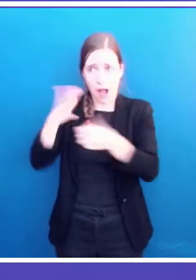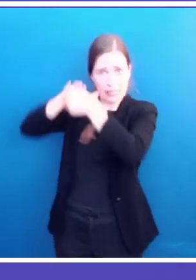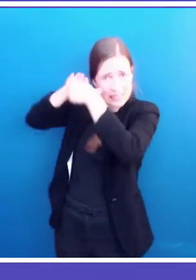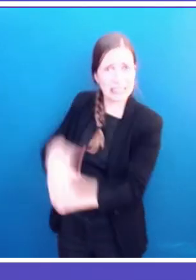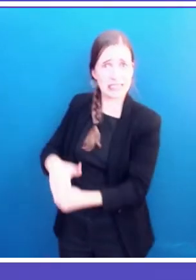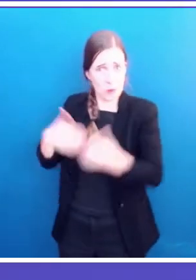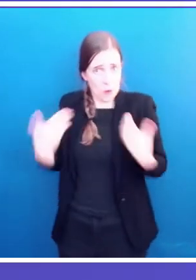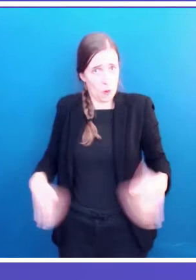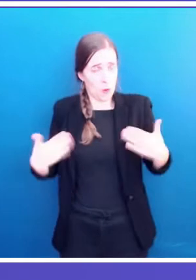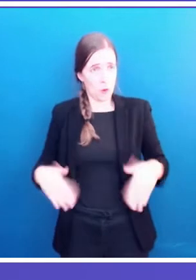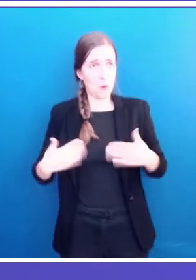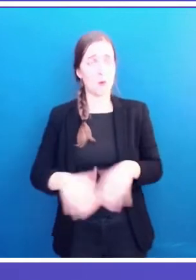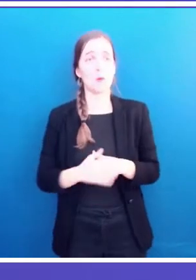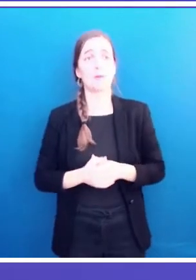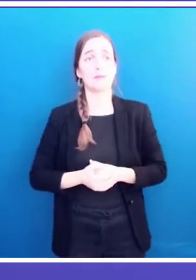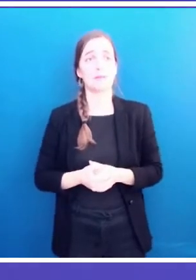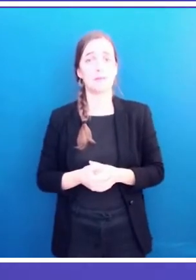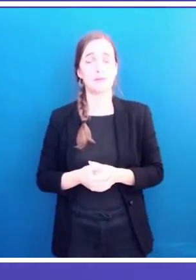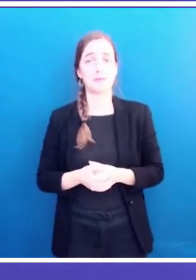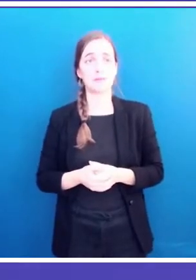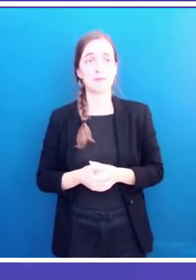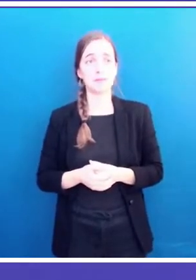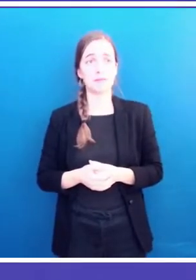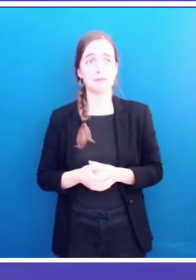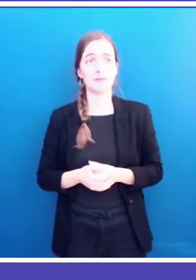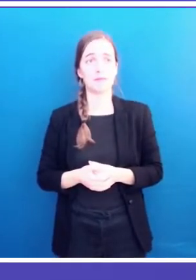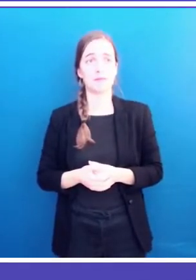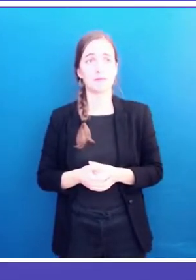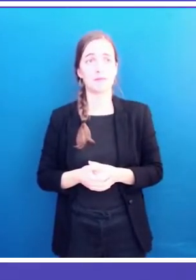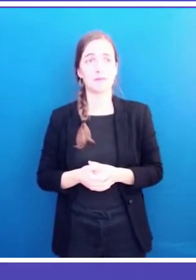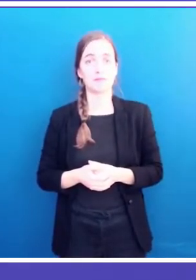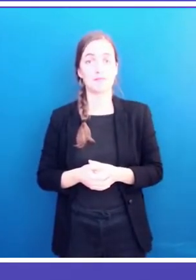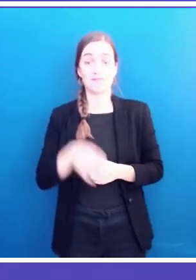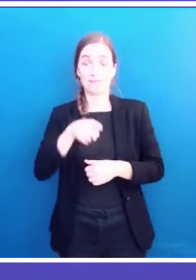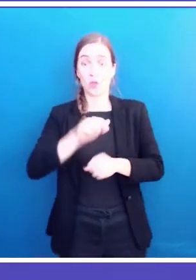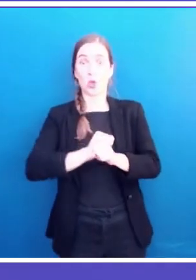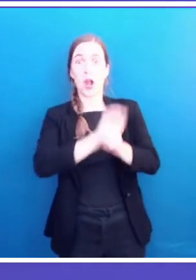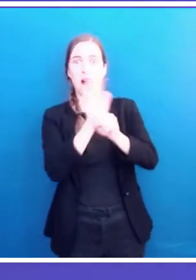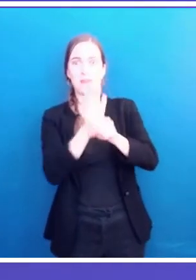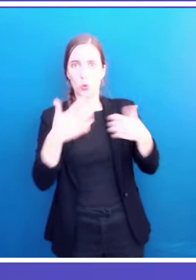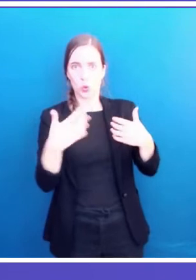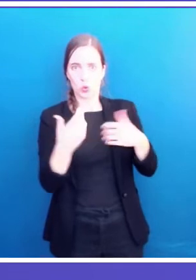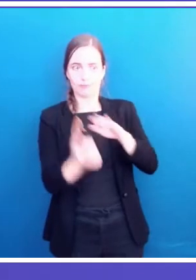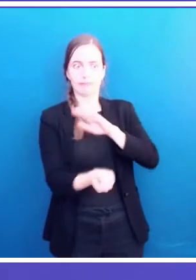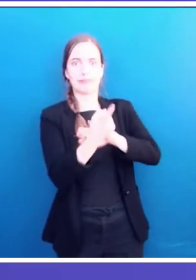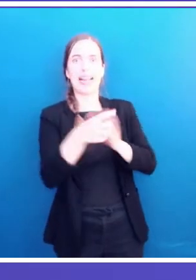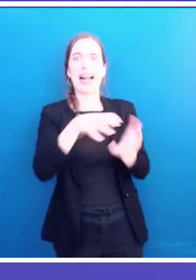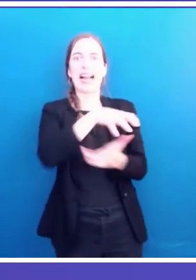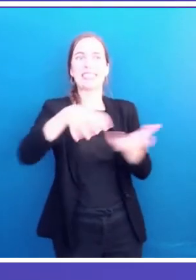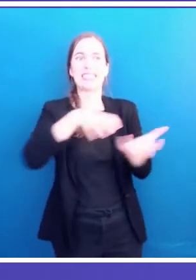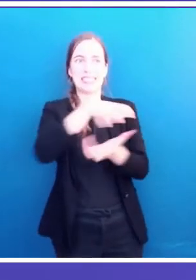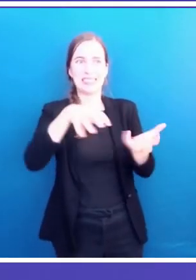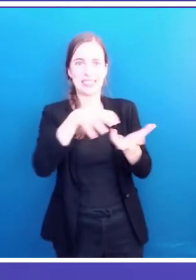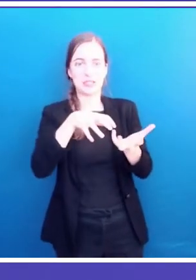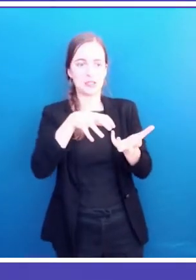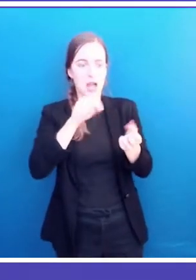لقد أيضا لاحظنا الإقصاء الكبير الذي قد يعاني منه الناس كنتيجة